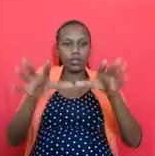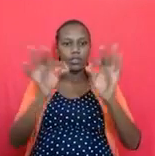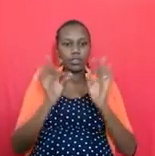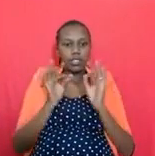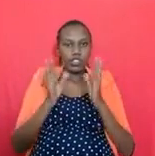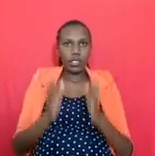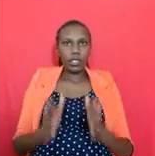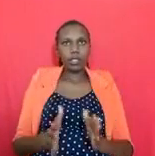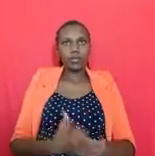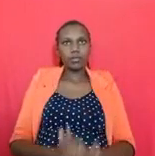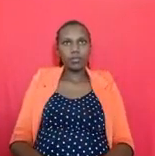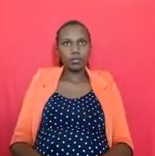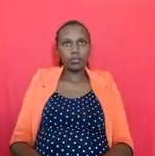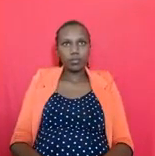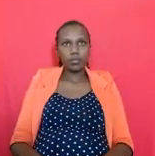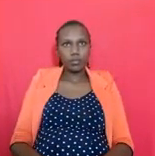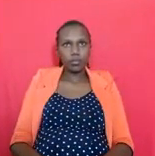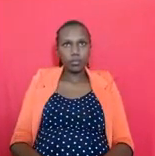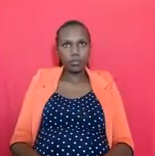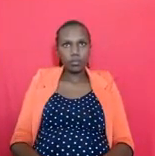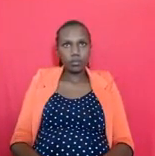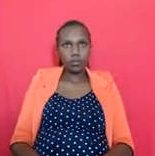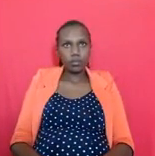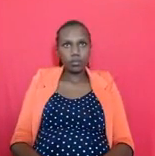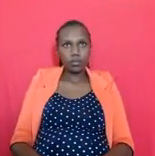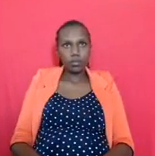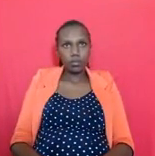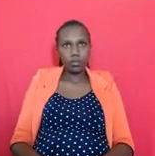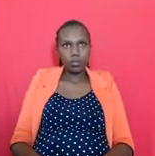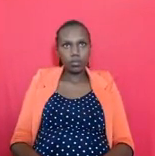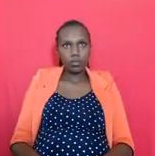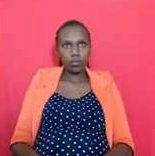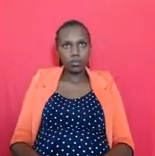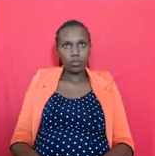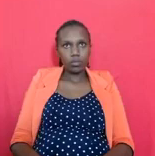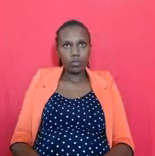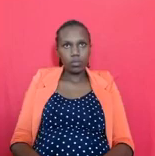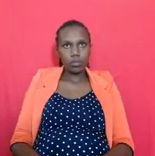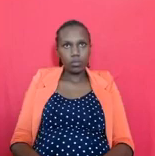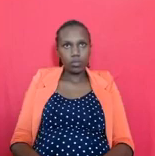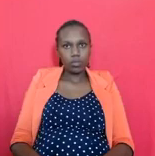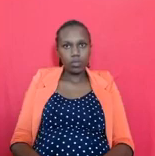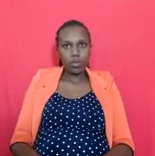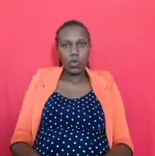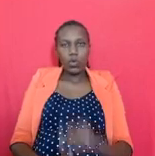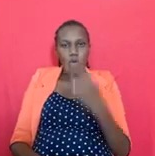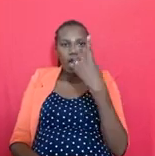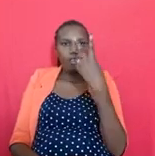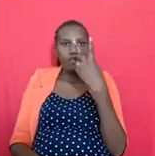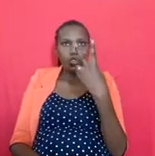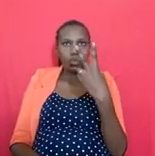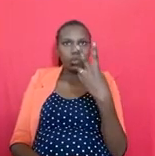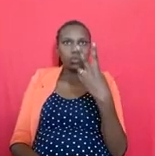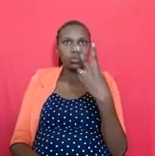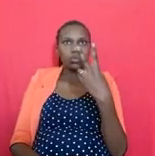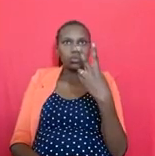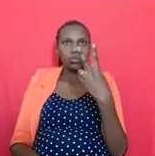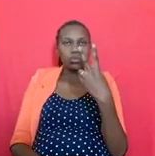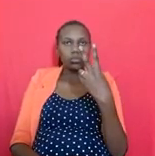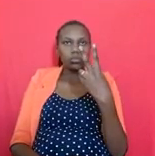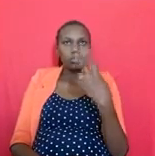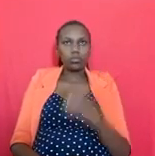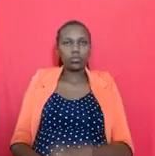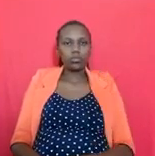Kandikituo? Kandikituo treasurer. Kana muigi wa kigina. Na tuina nominations igiri ilasho